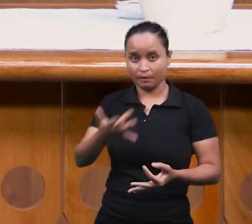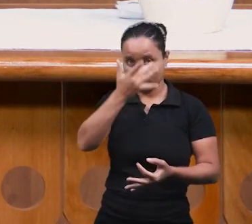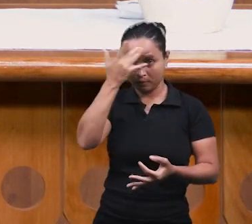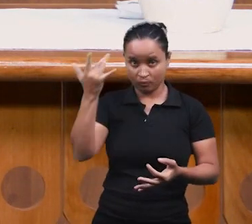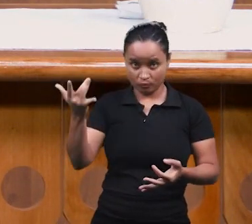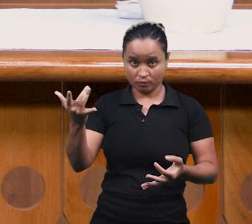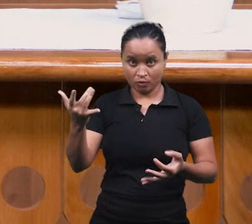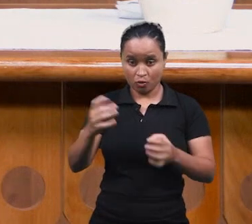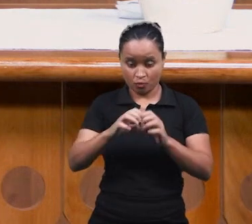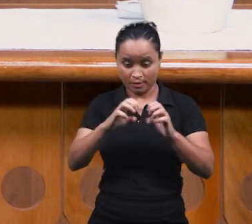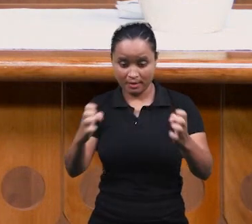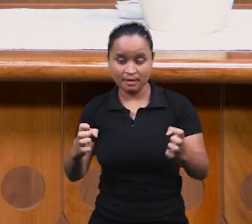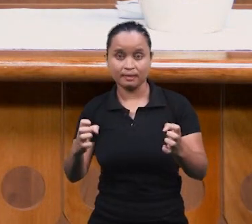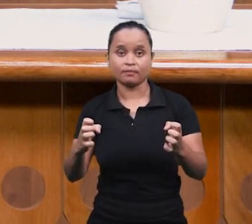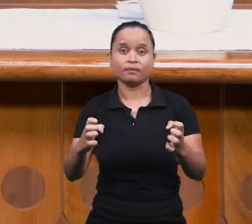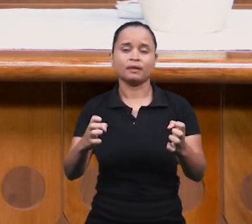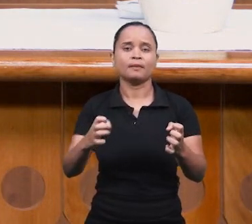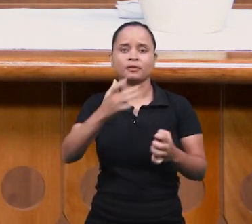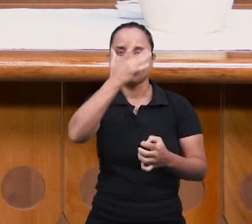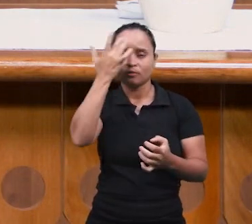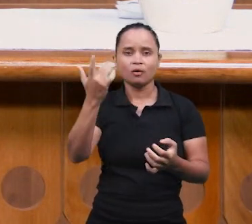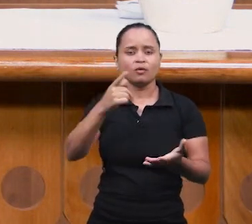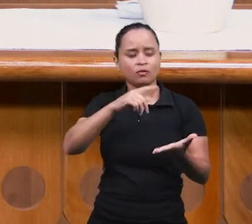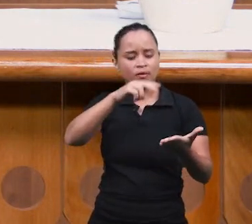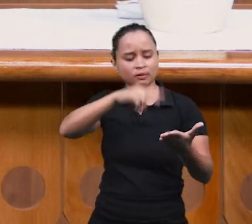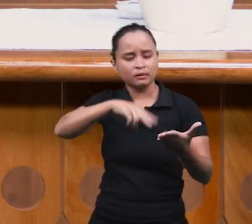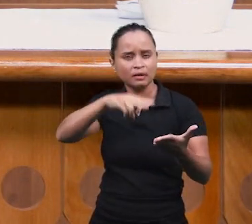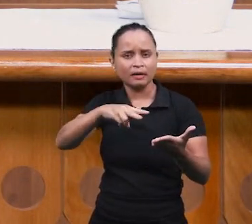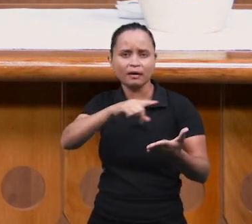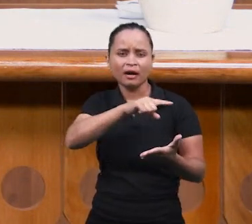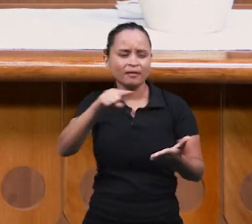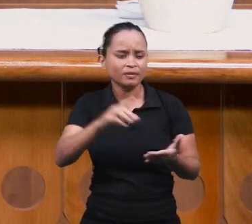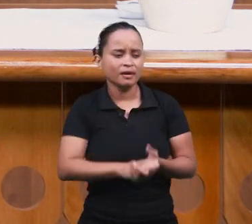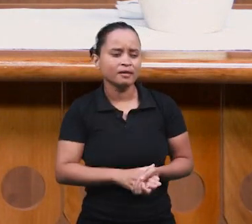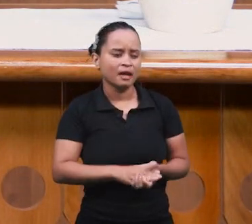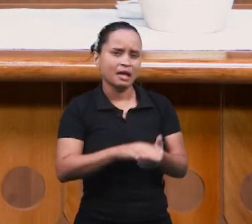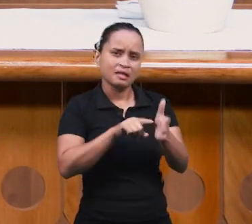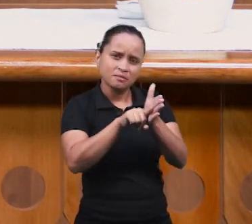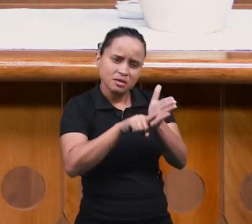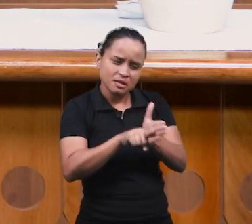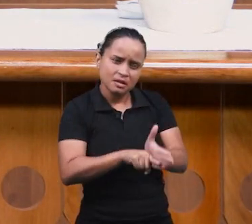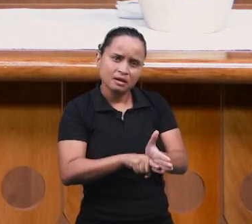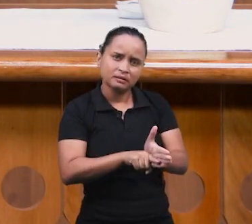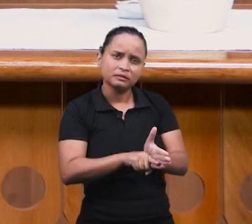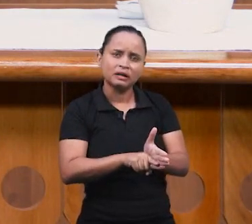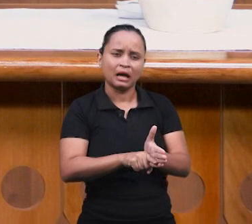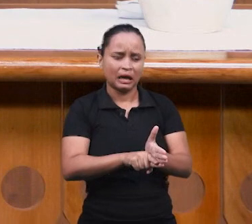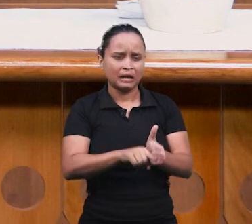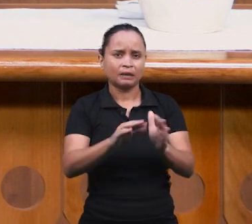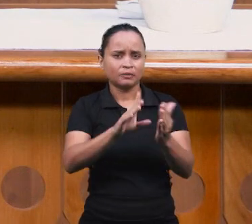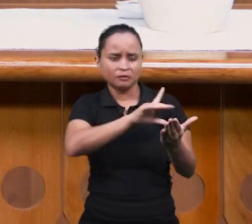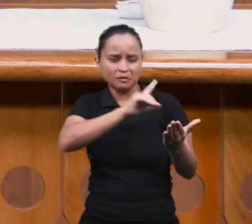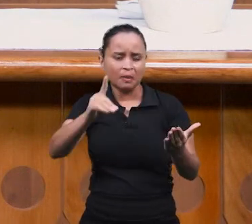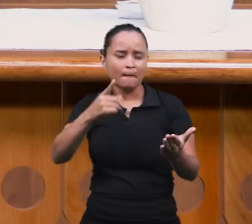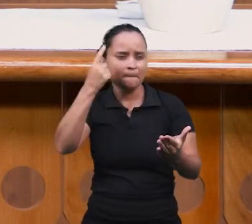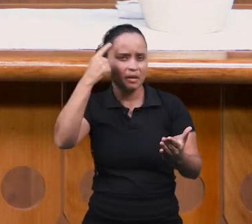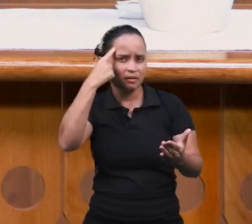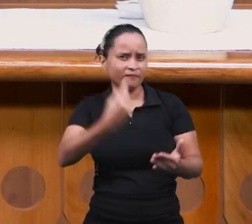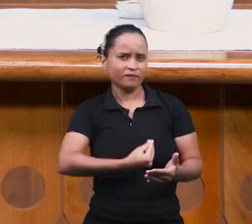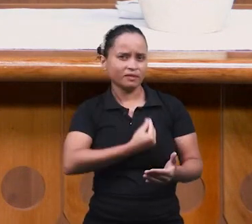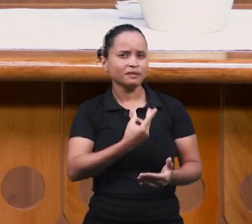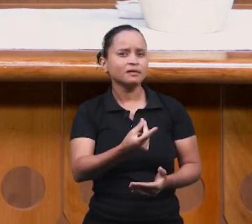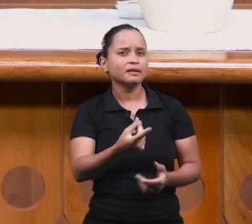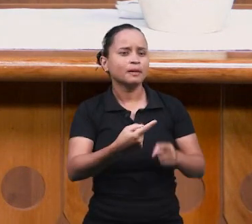aux pharisiens qui étaient là, il a dit, vous examinez les Écritures en pensant avoir en elles la vie éternelle et elles testifient de